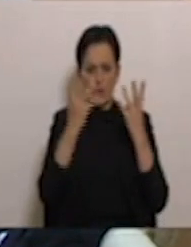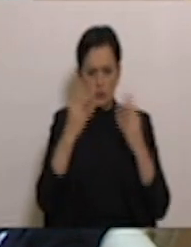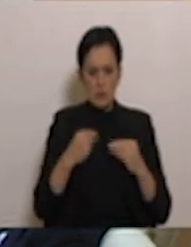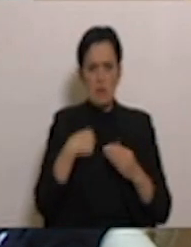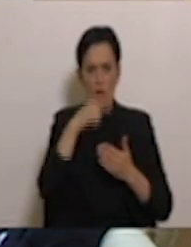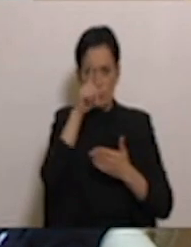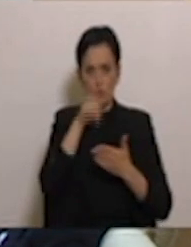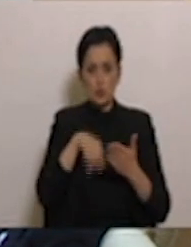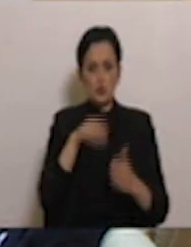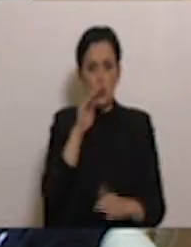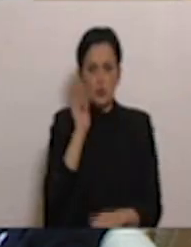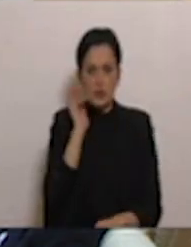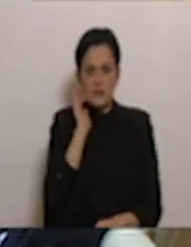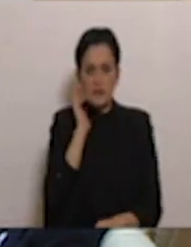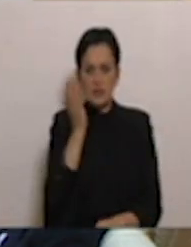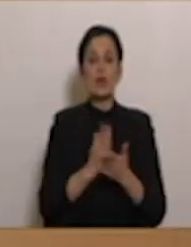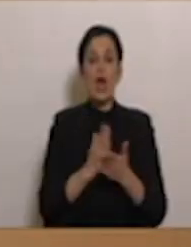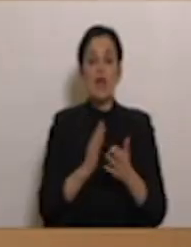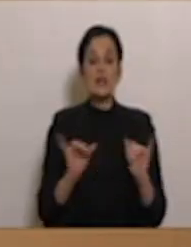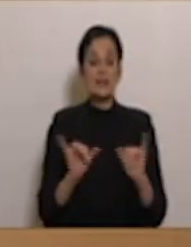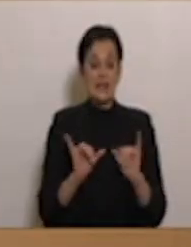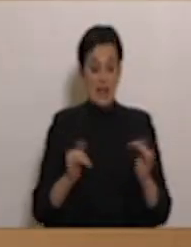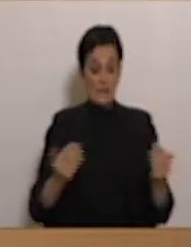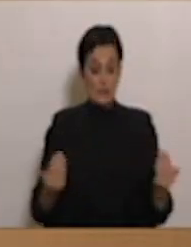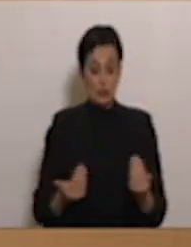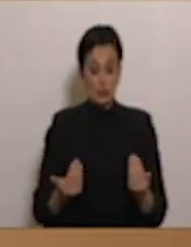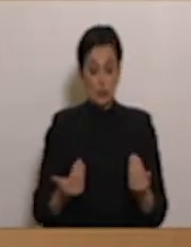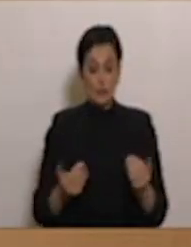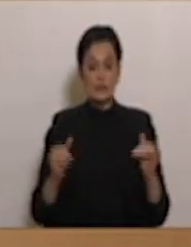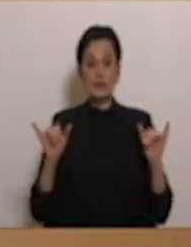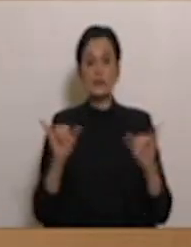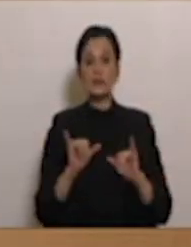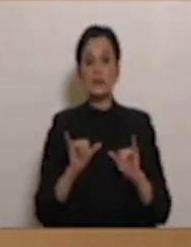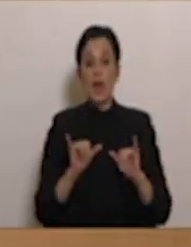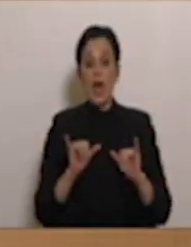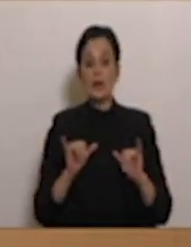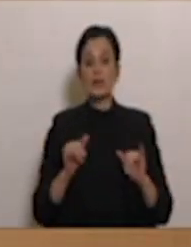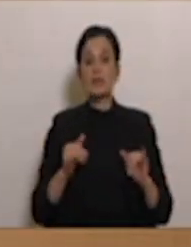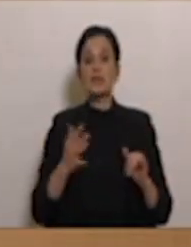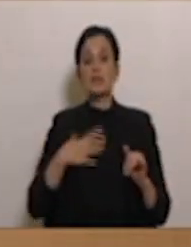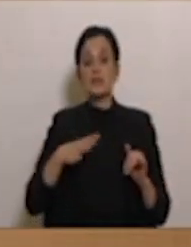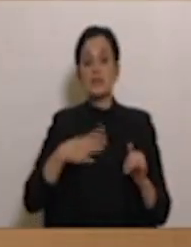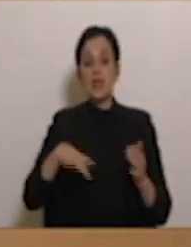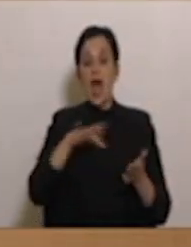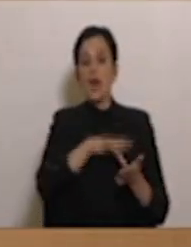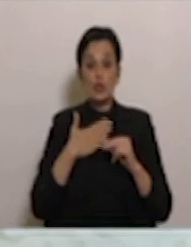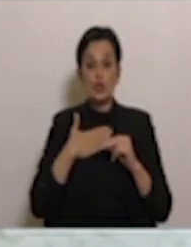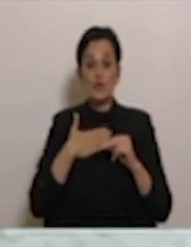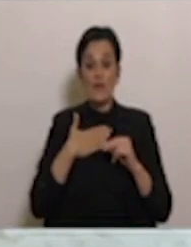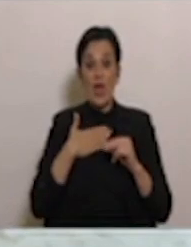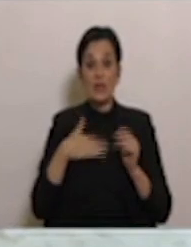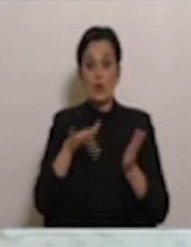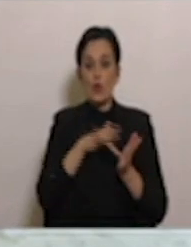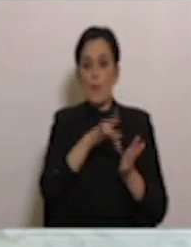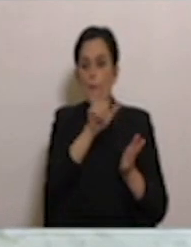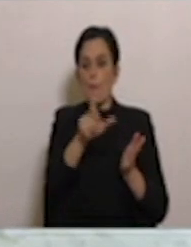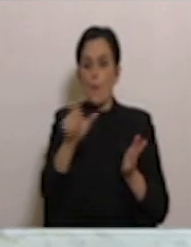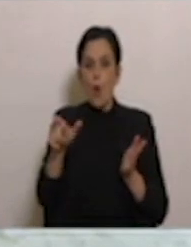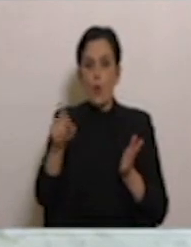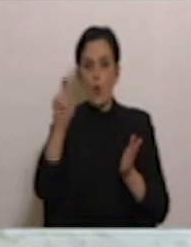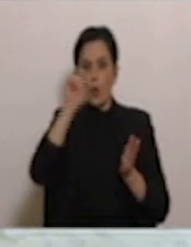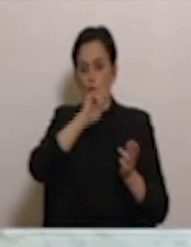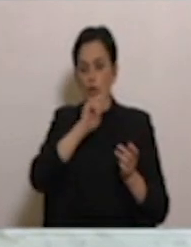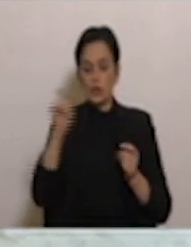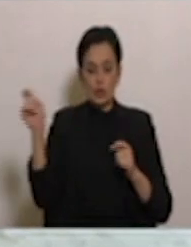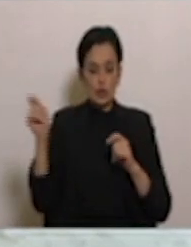კი მართველი გუნდის პოლიტიკით უკმაყოფილო და ქუჩაში გასული მოსახლეობა. ნაციონალური მოძრაობის წევრმა სალომე სამადაშვილმა მადრეს მართულ გუნდს მიმართა,